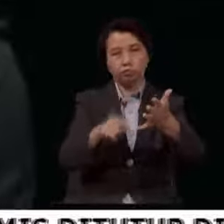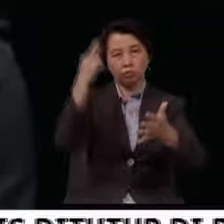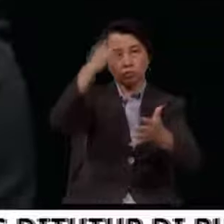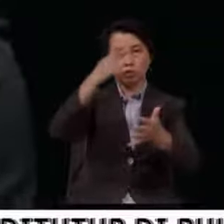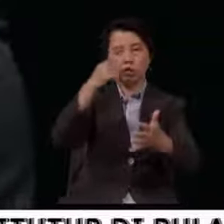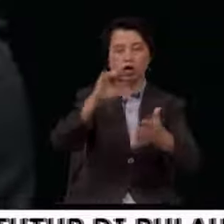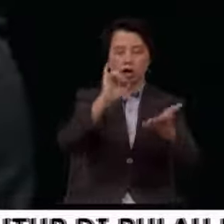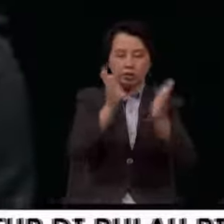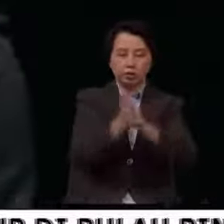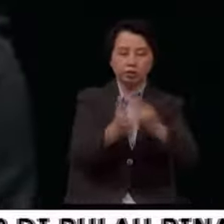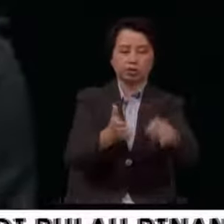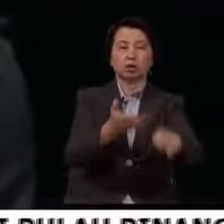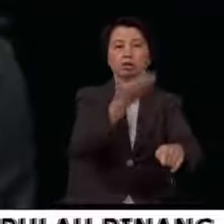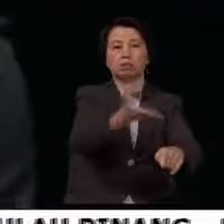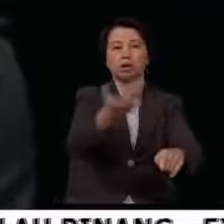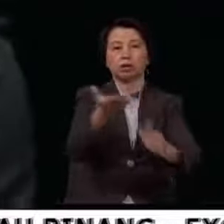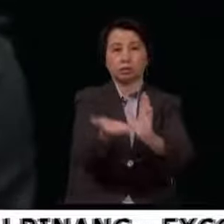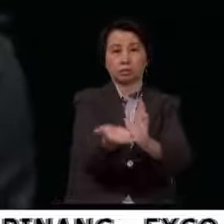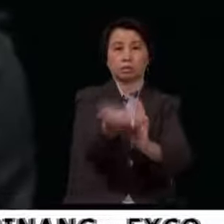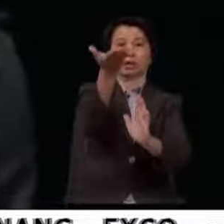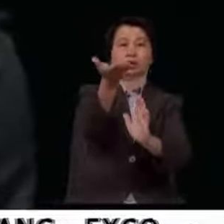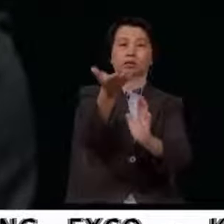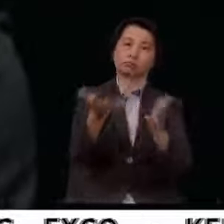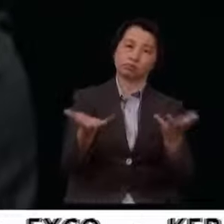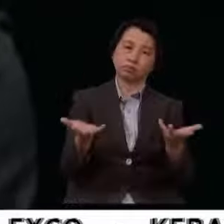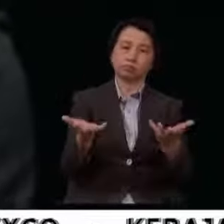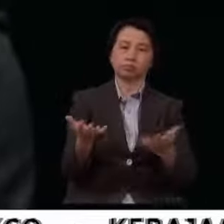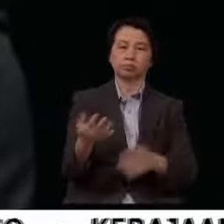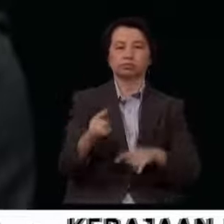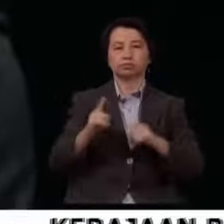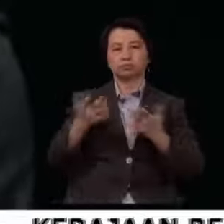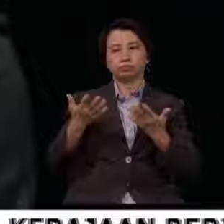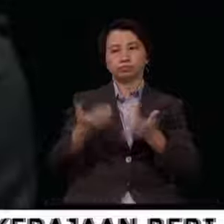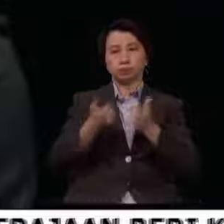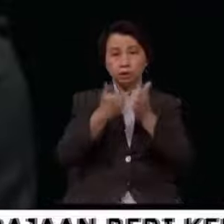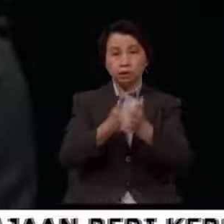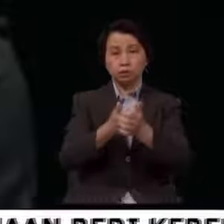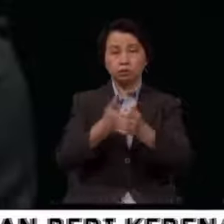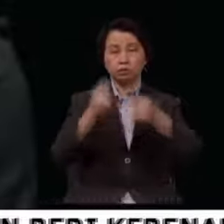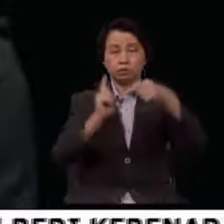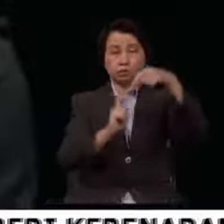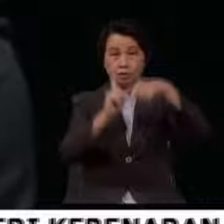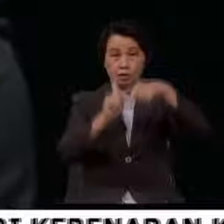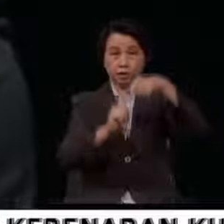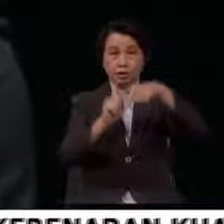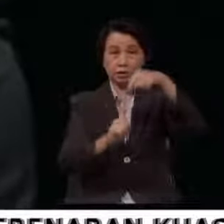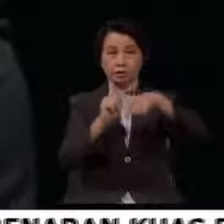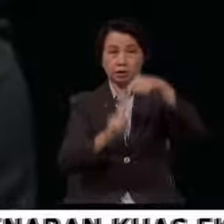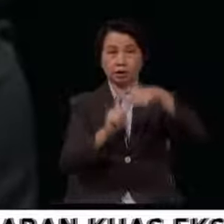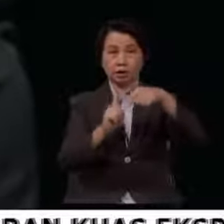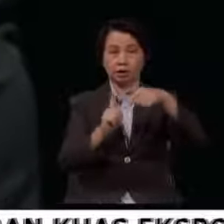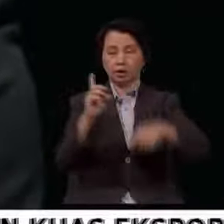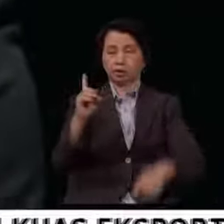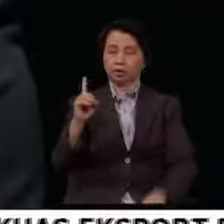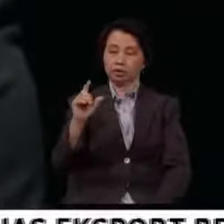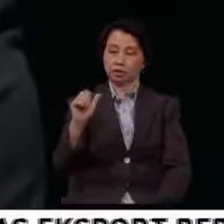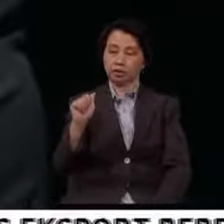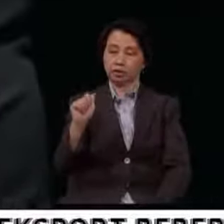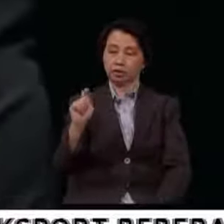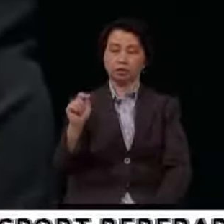telah saya nyatakan sebentar tadi itu boleh dikatakan of fun tahu berhasil dalam